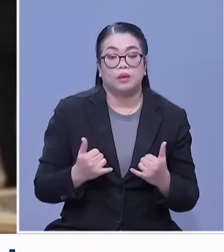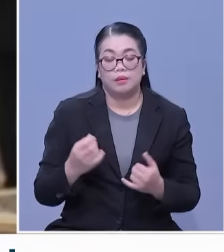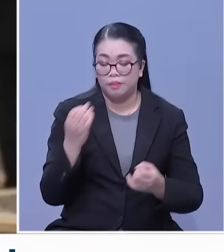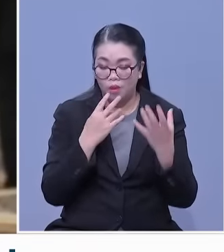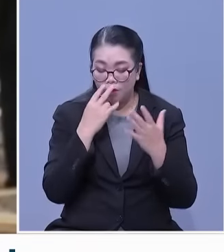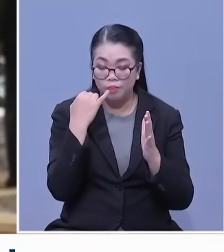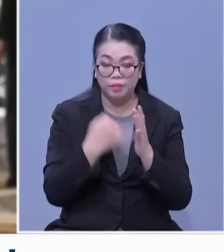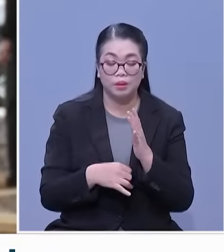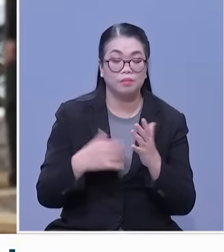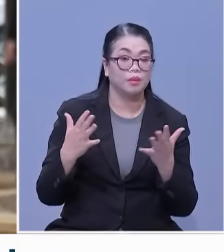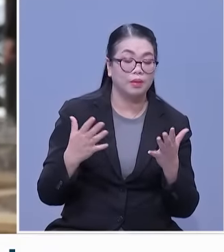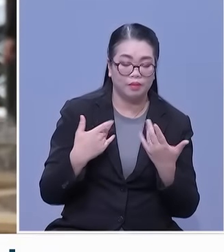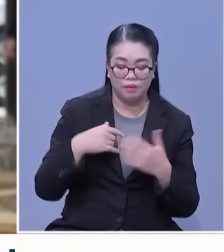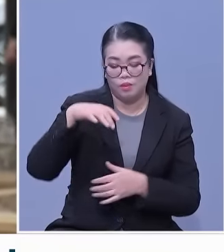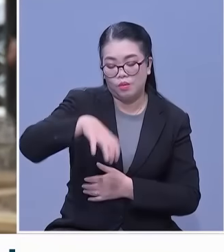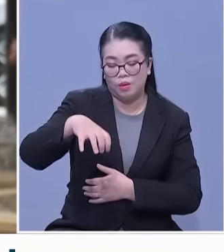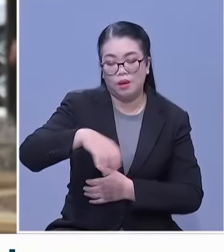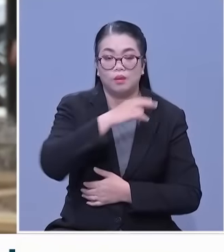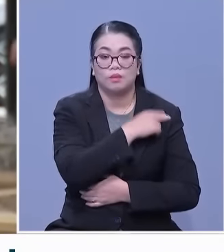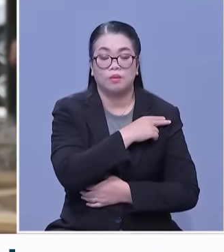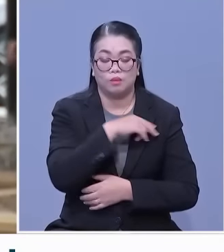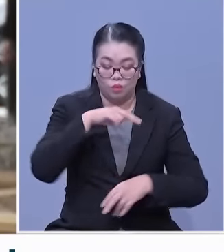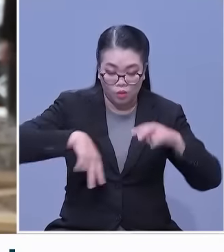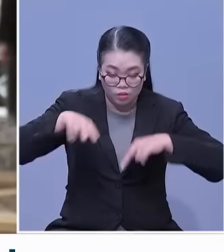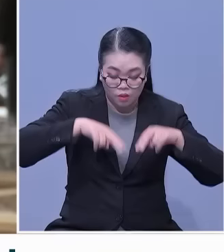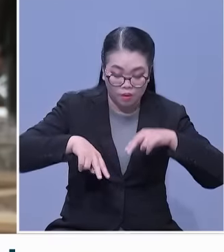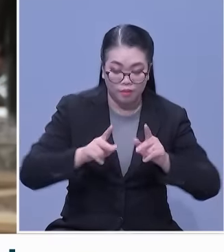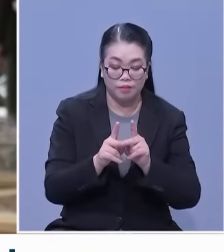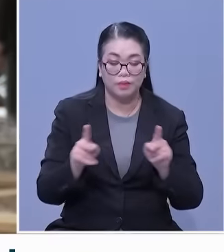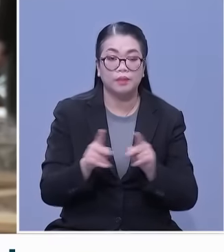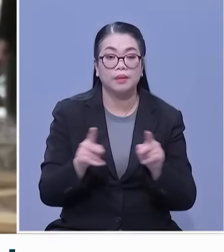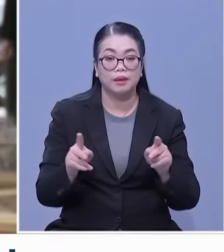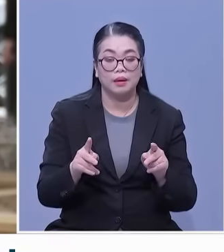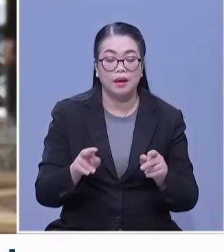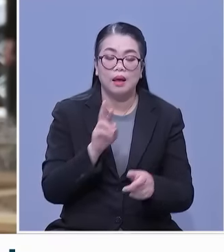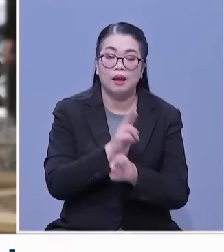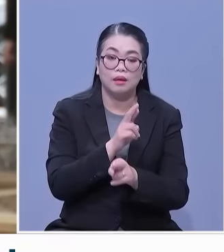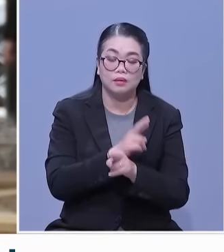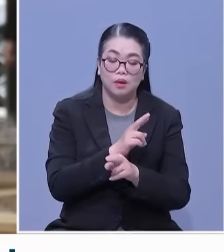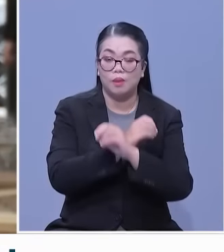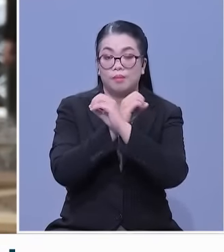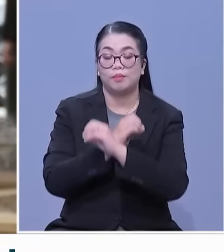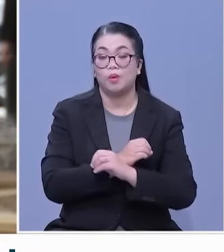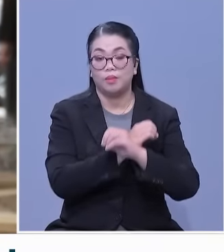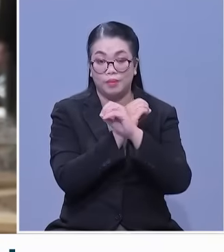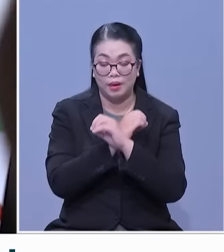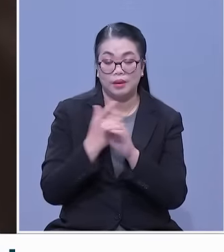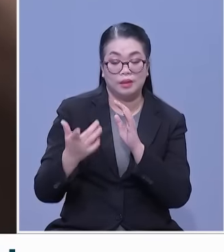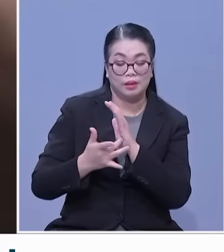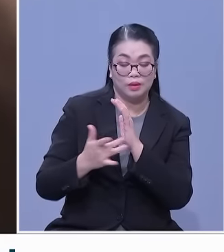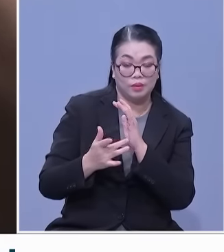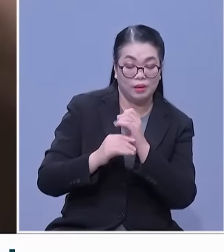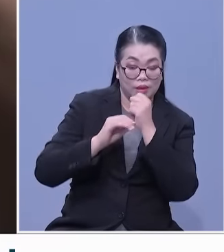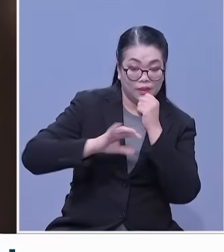ผิดปกติอะไรโดยหน่วยงานที่ตรวจสอบก็คือสำนักงานคณะกรรมการรักษาควปลอดภัยไซเบอร์แห่งชาติหรือ